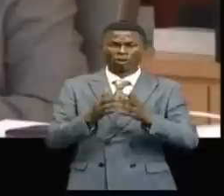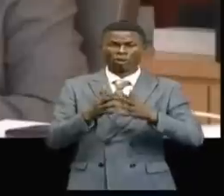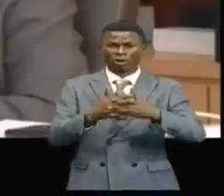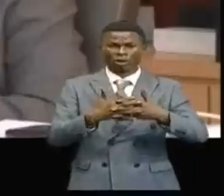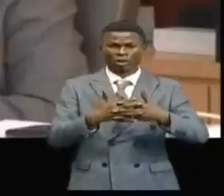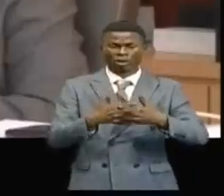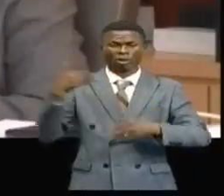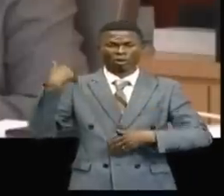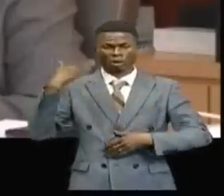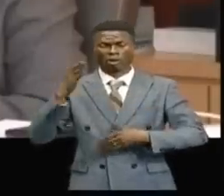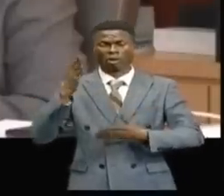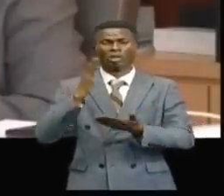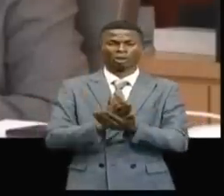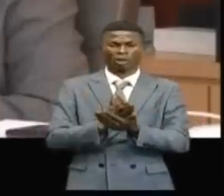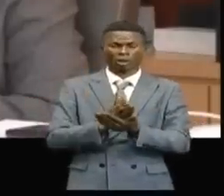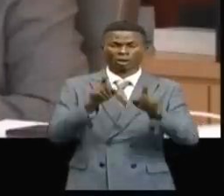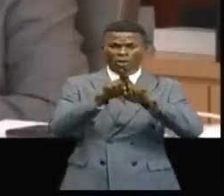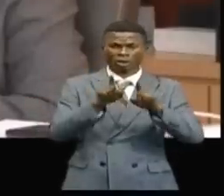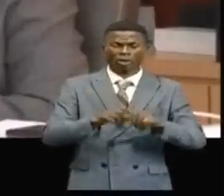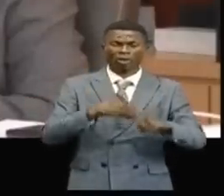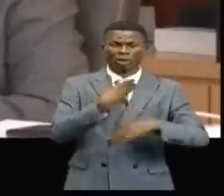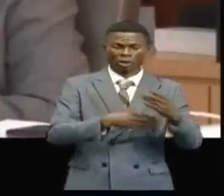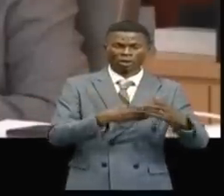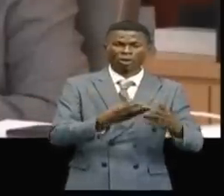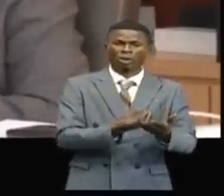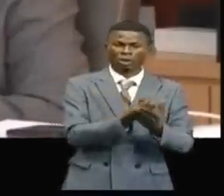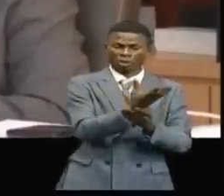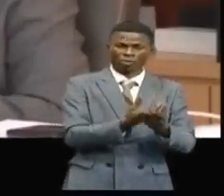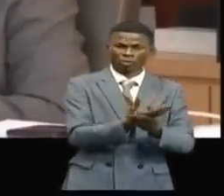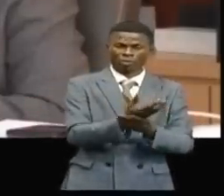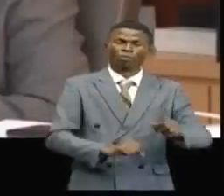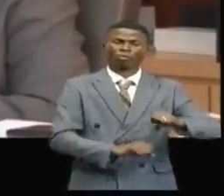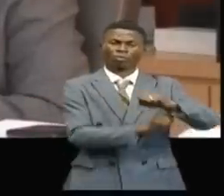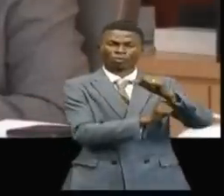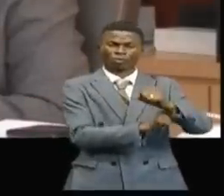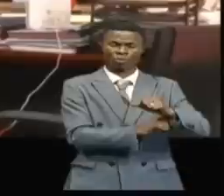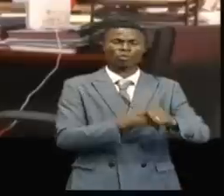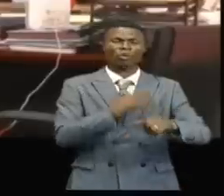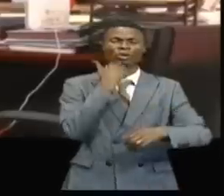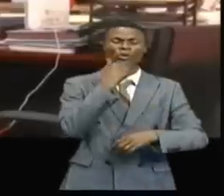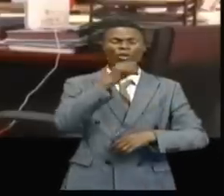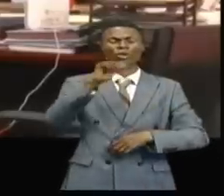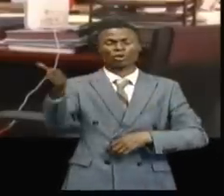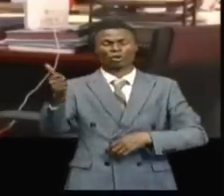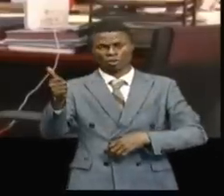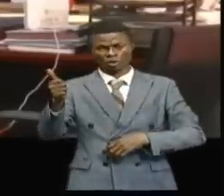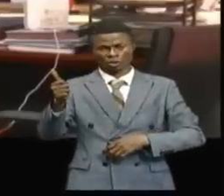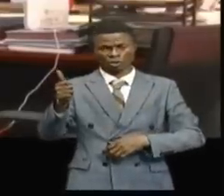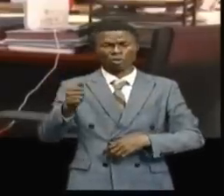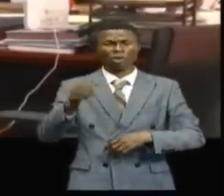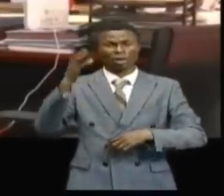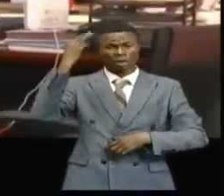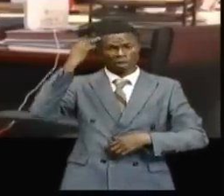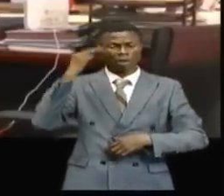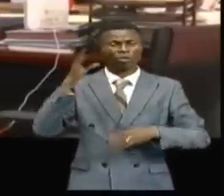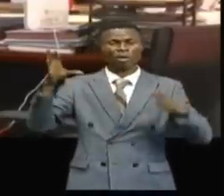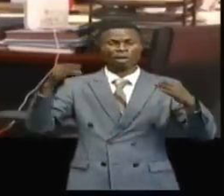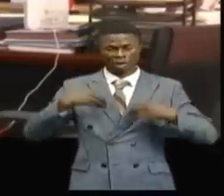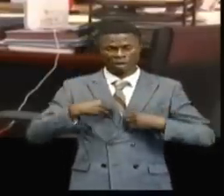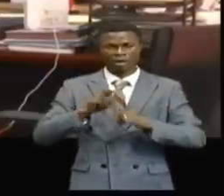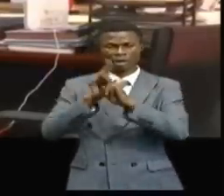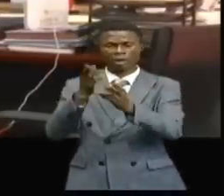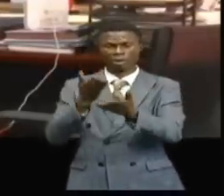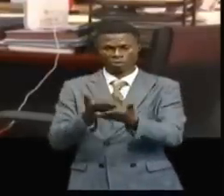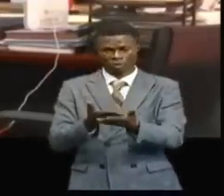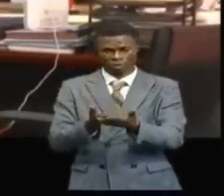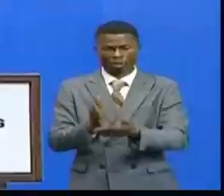partenariat public-privé, et ceux réalisés avec l'appui des bailleurs de fonds. Le Conseil a pris acte de ces rapports.